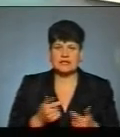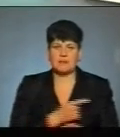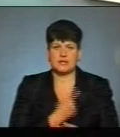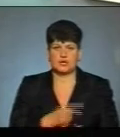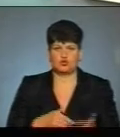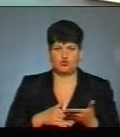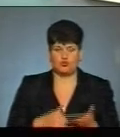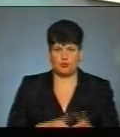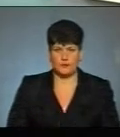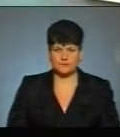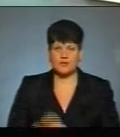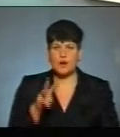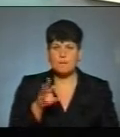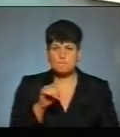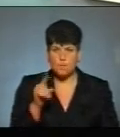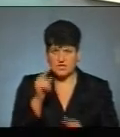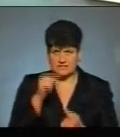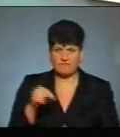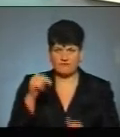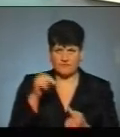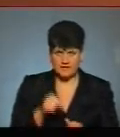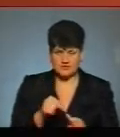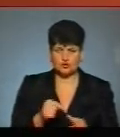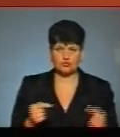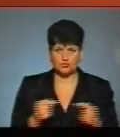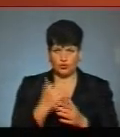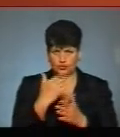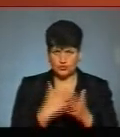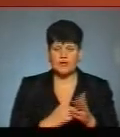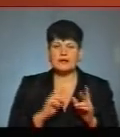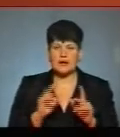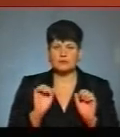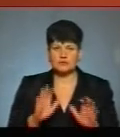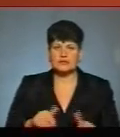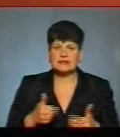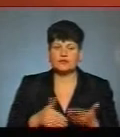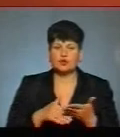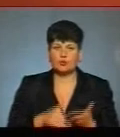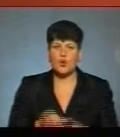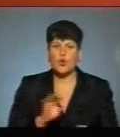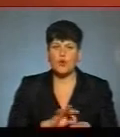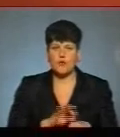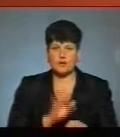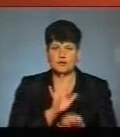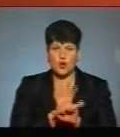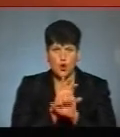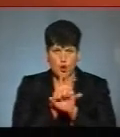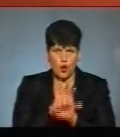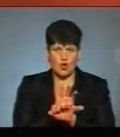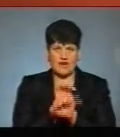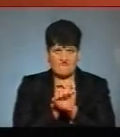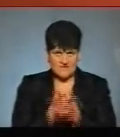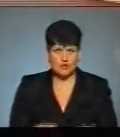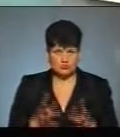COVID-19. Тобто МОЗ визначило конкретний алгоритм, за яким надаватимуть допомогу хворим коронавірусом. Який цей